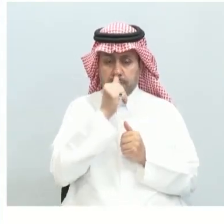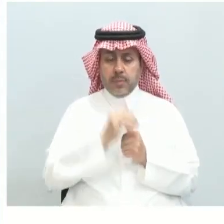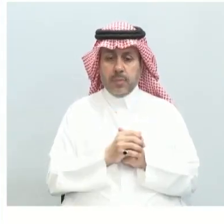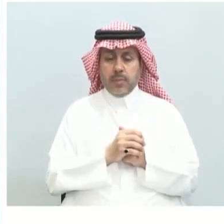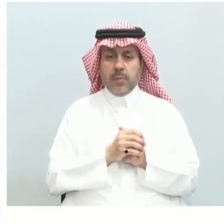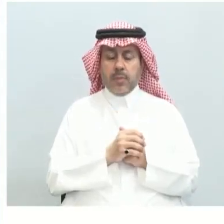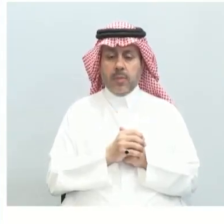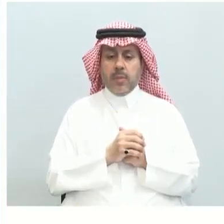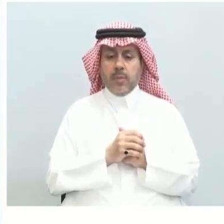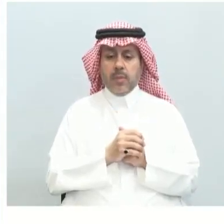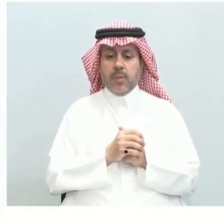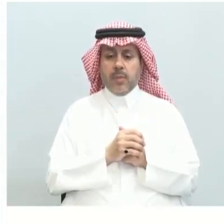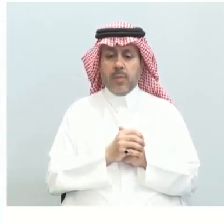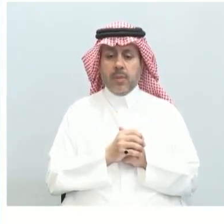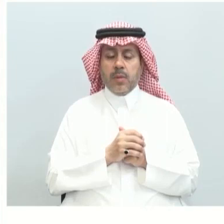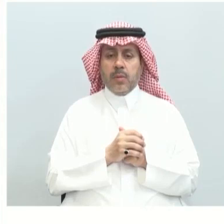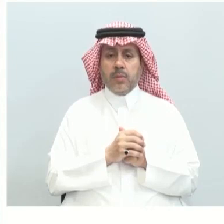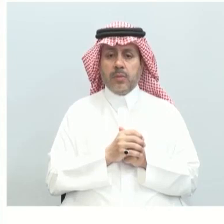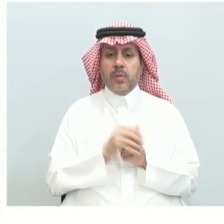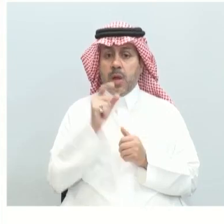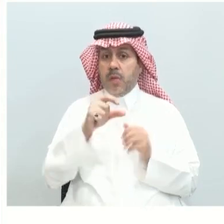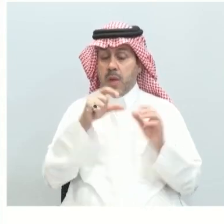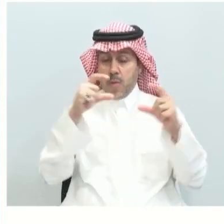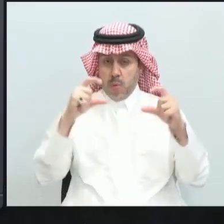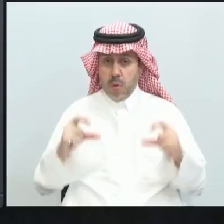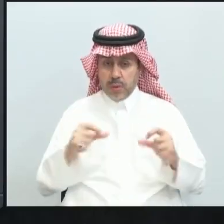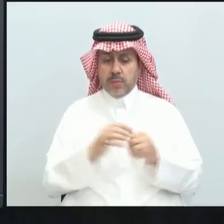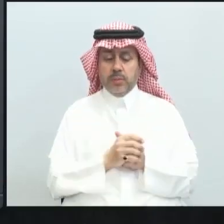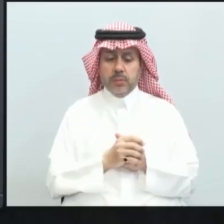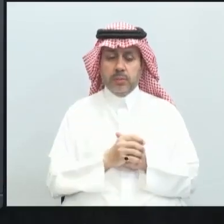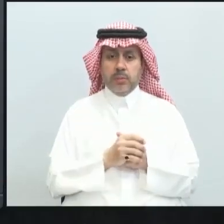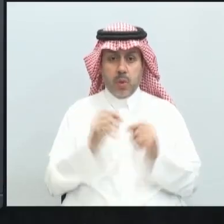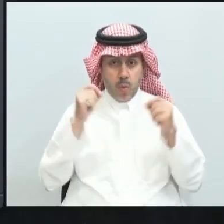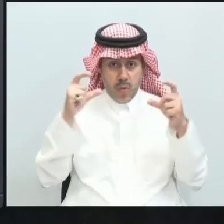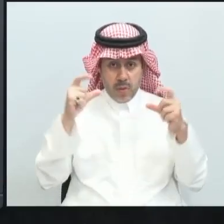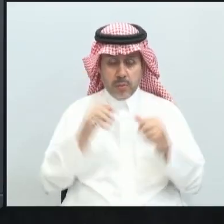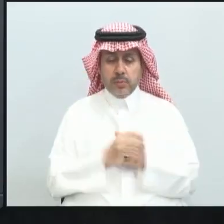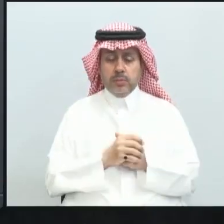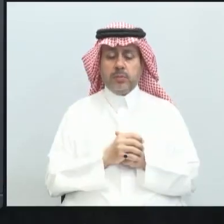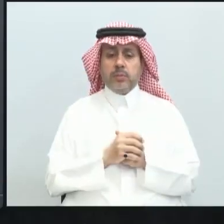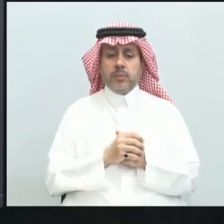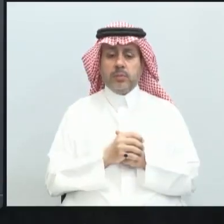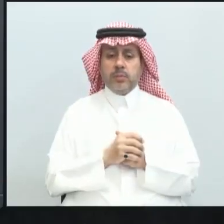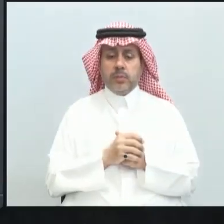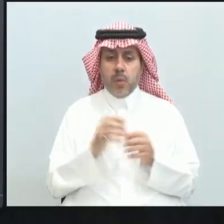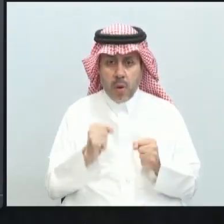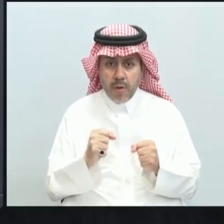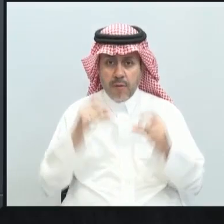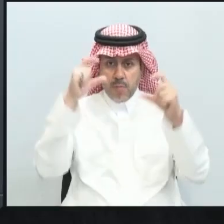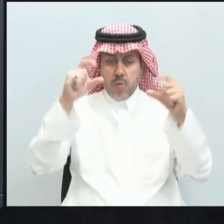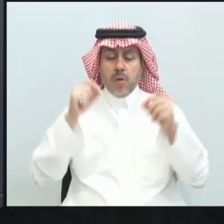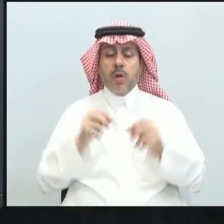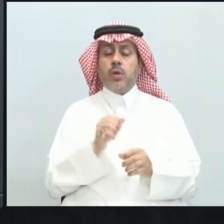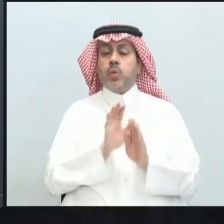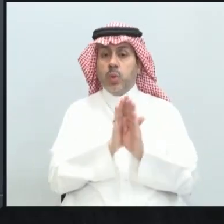من هذه الموضوعات وهذا ايها الطلاب والطالبات اعني الوقوف على موضوعات الصوره يعين على